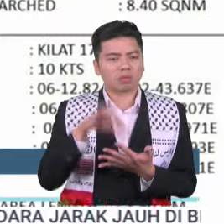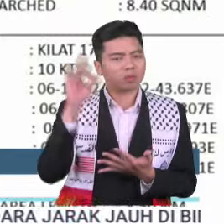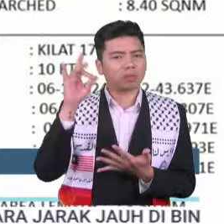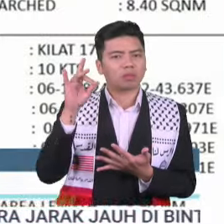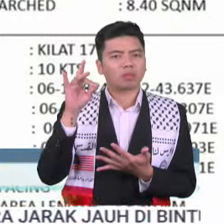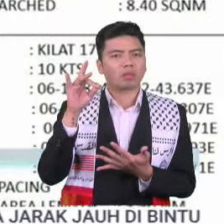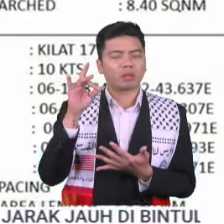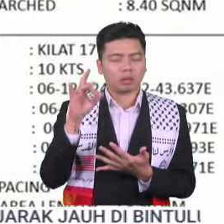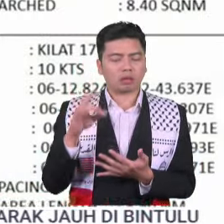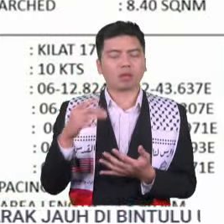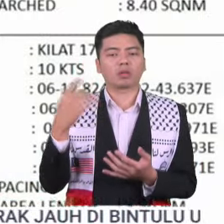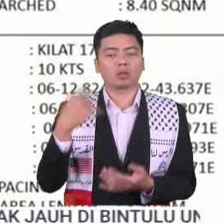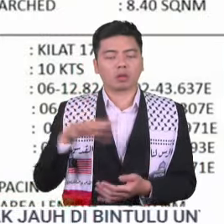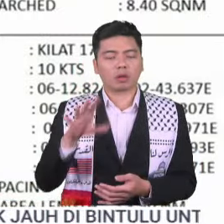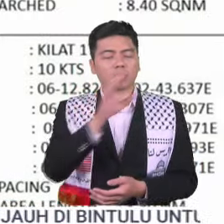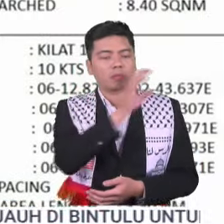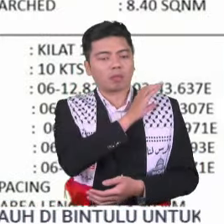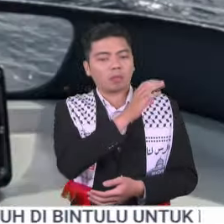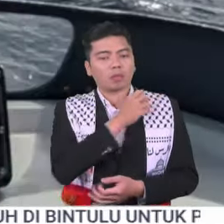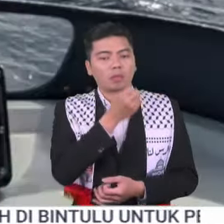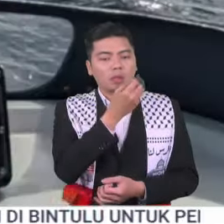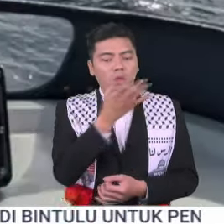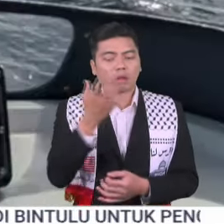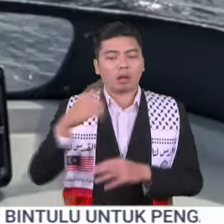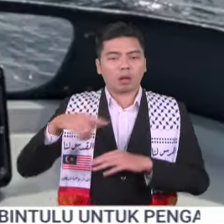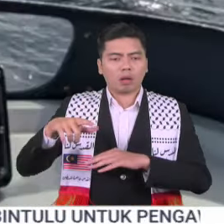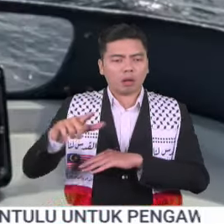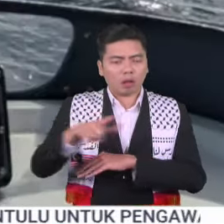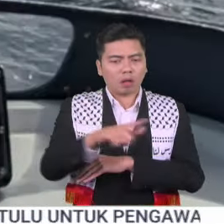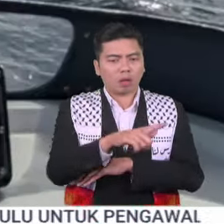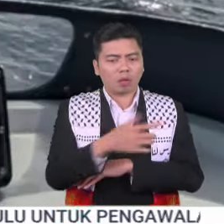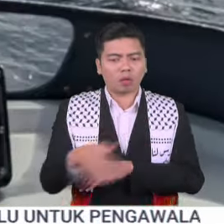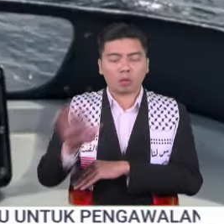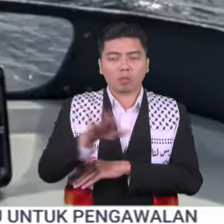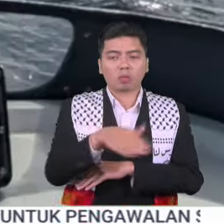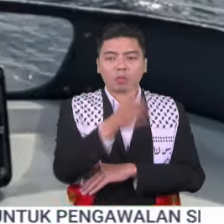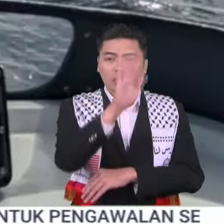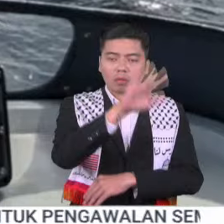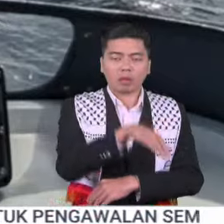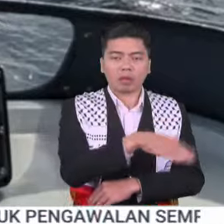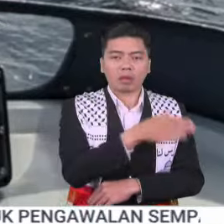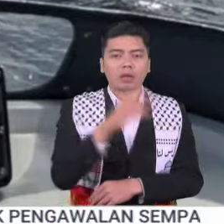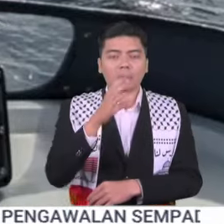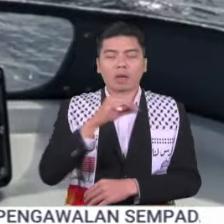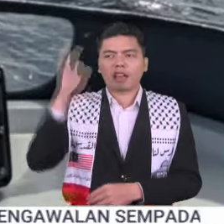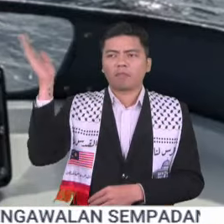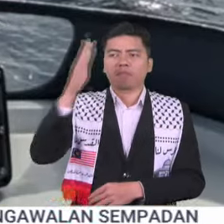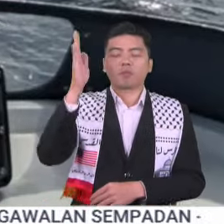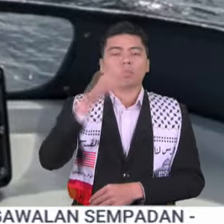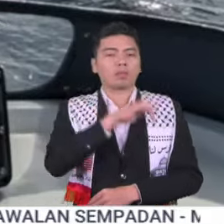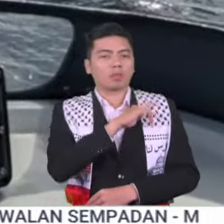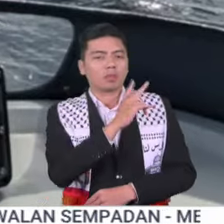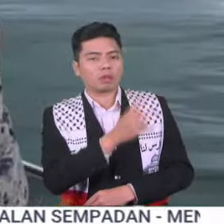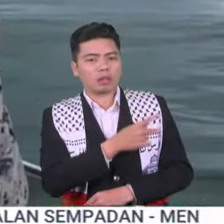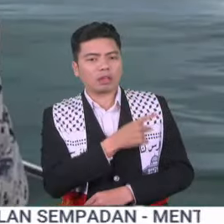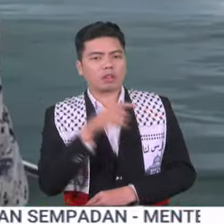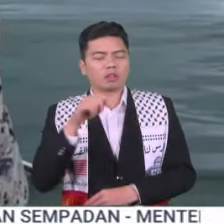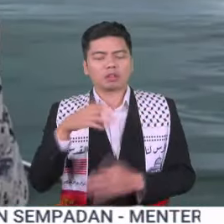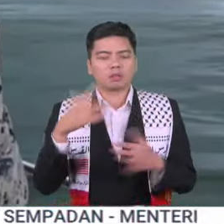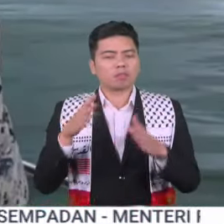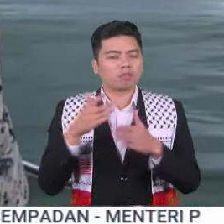Kapten maritim RW juga memaklumkan keadaan laut yang bergelora dan angin kencang di lokasi pencarian turut sedikit menjejaskan